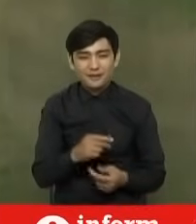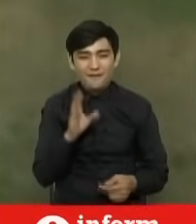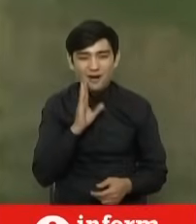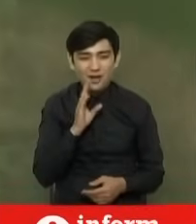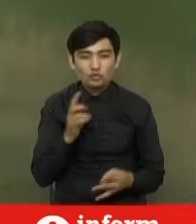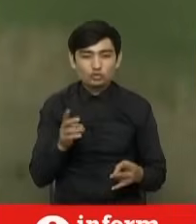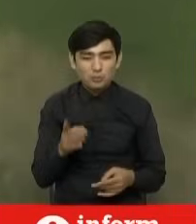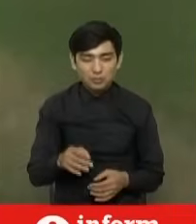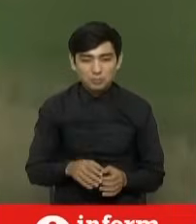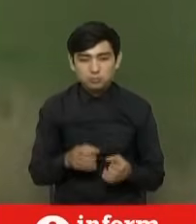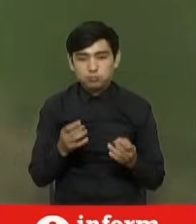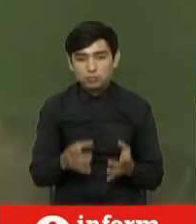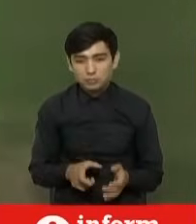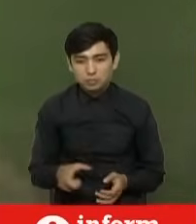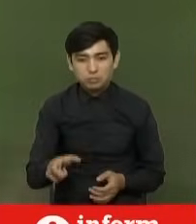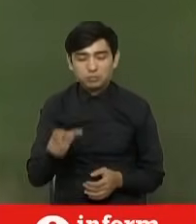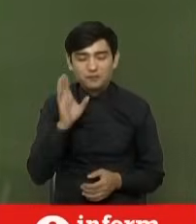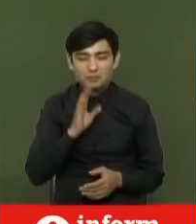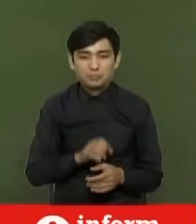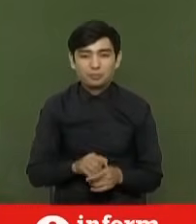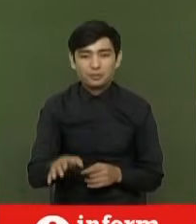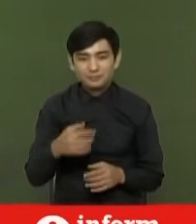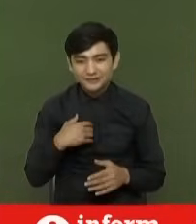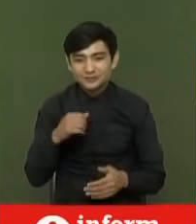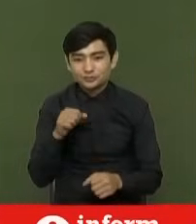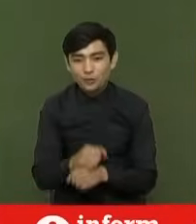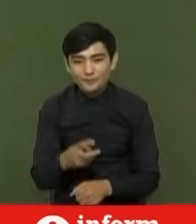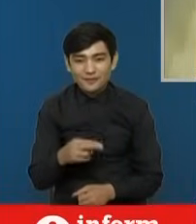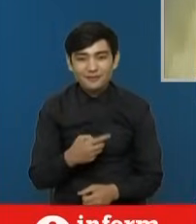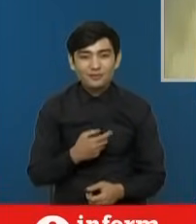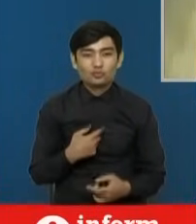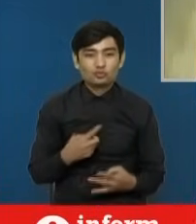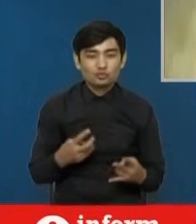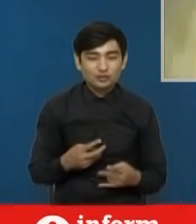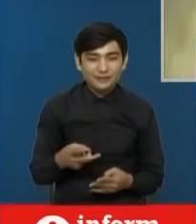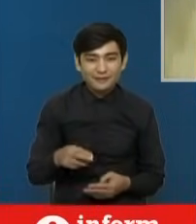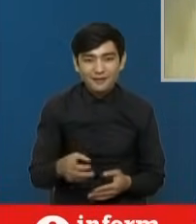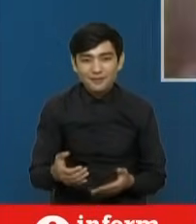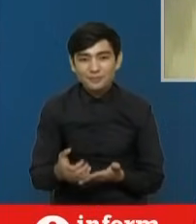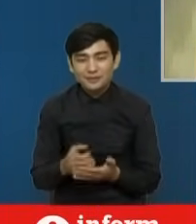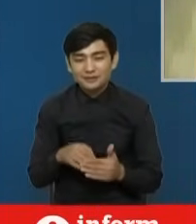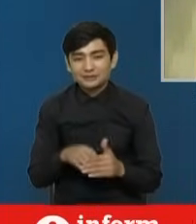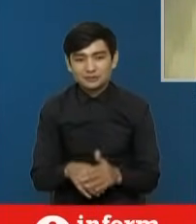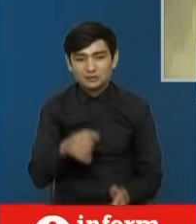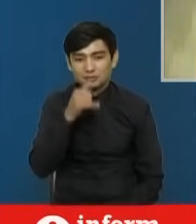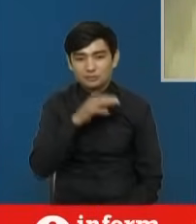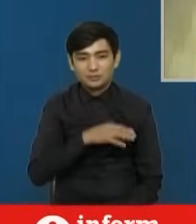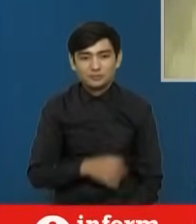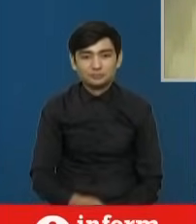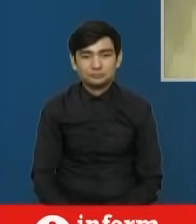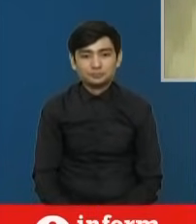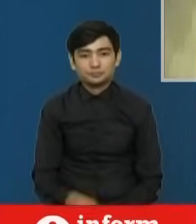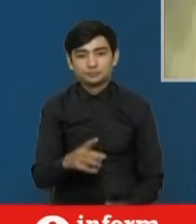просто утекла, и в стране не было ресурсов задержать ее для своих нужд. Воду не спасли, ее просто отвели, и что-то в полях,